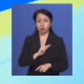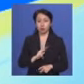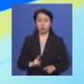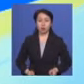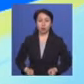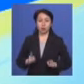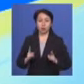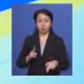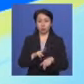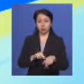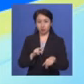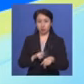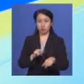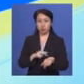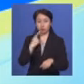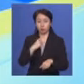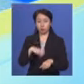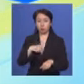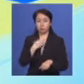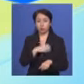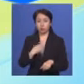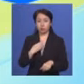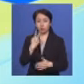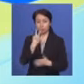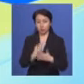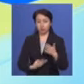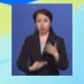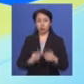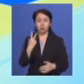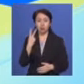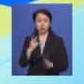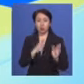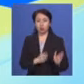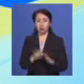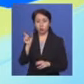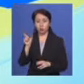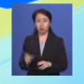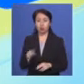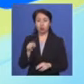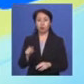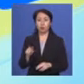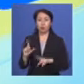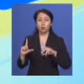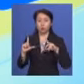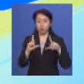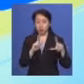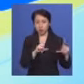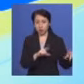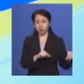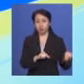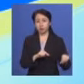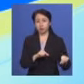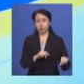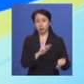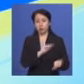криминальной полиции. Полицейские отмечают, что значительную долю пропавших составляют две категории людей. Те, кто уезжает на заработки,